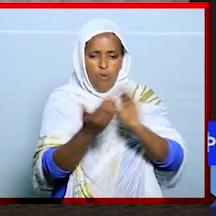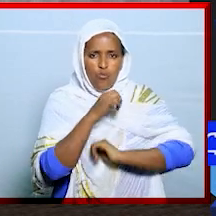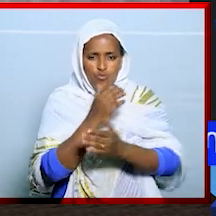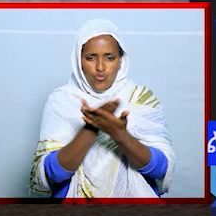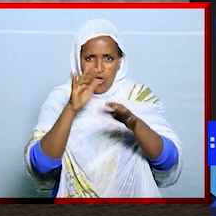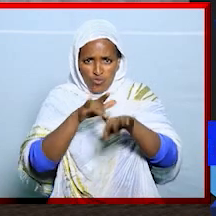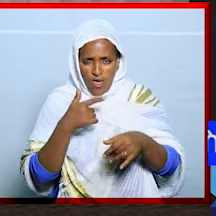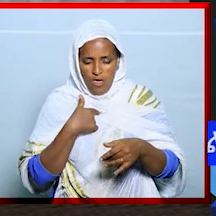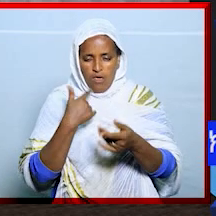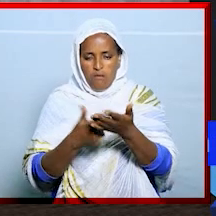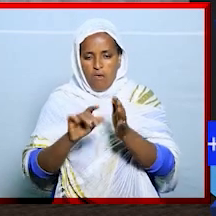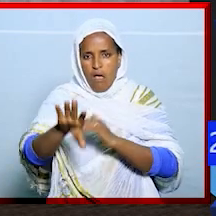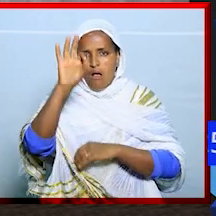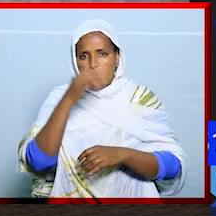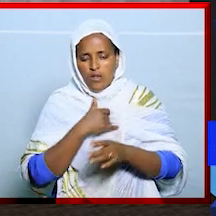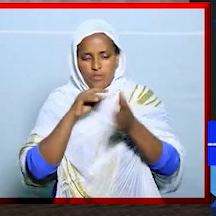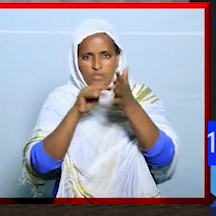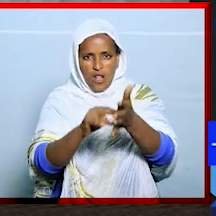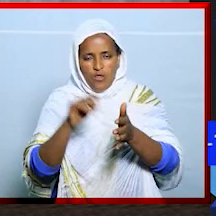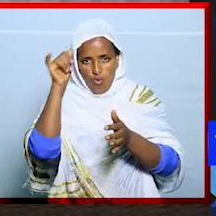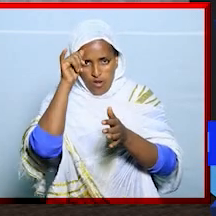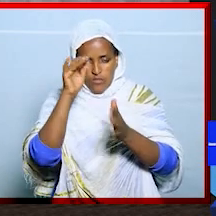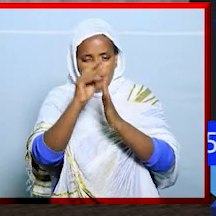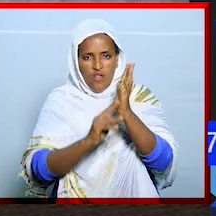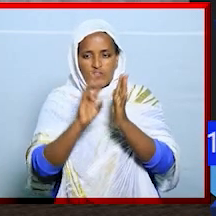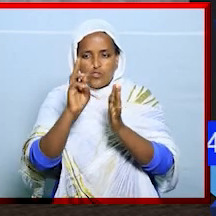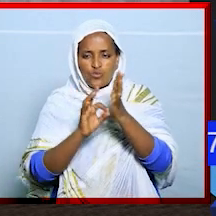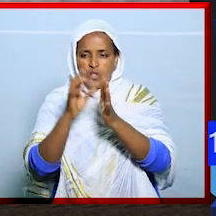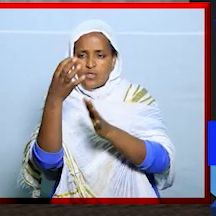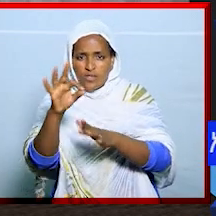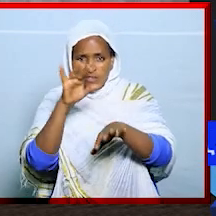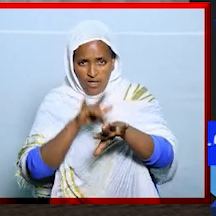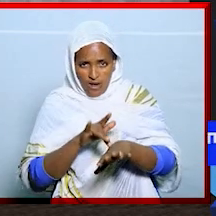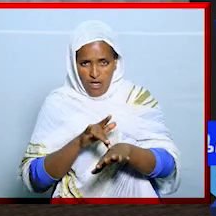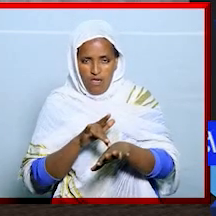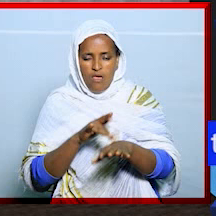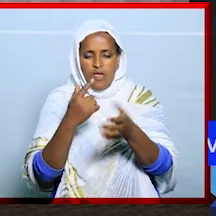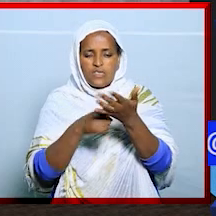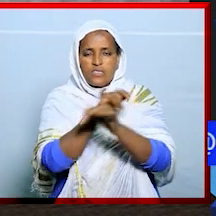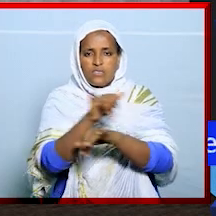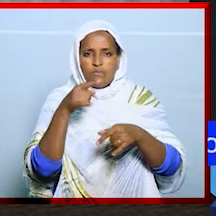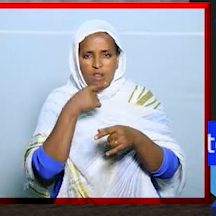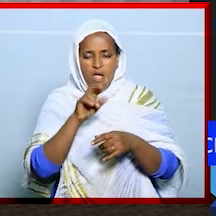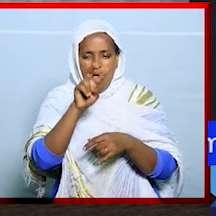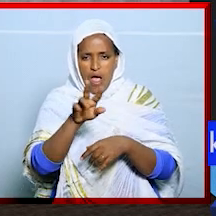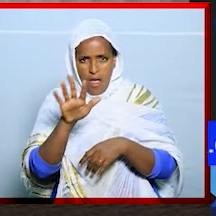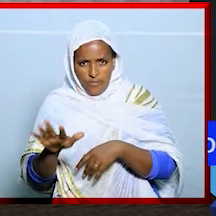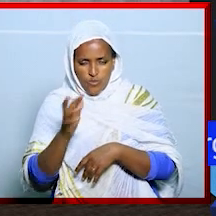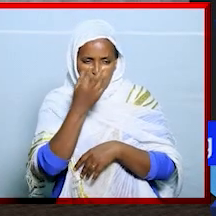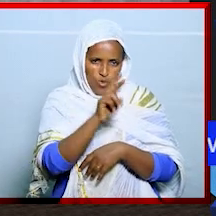ባልሆኑ ጉዳዮች ላይ ደግሞ እንዲህ ሲል እናገኘዋለን። አንድ ማሳያ እናንሳ። ዮሐንስ ወንጌል ምዕራፍ 6 ቁጥር 19 ላይ እንዲህ